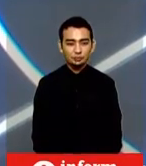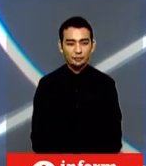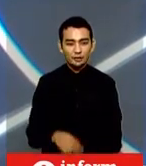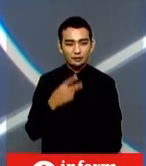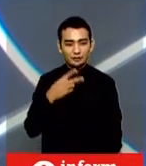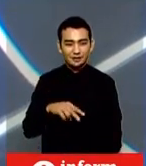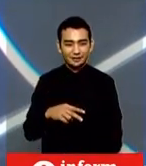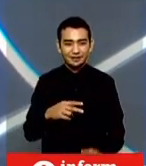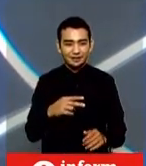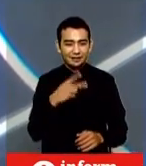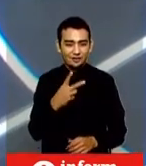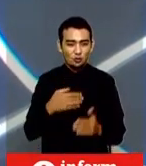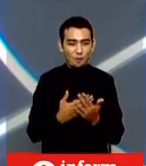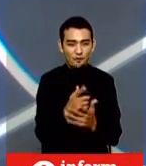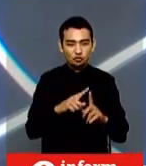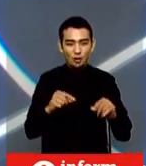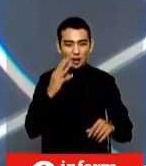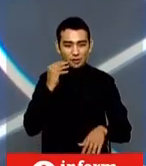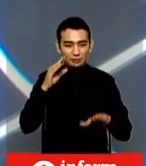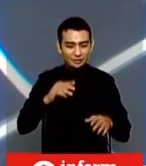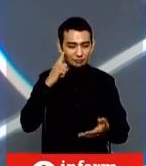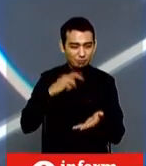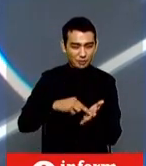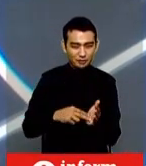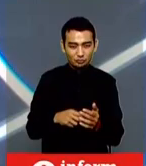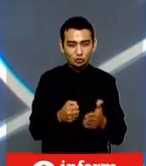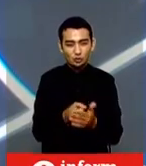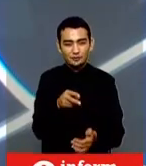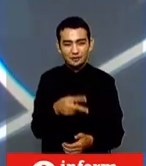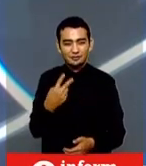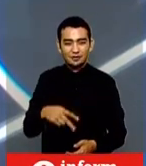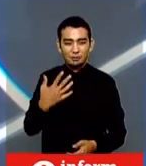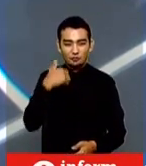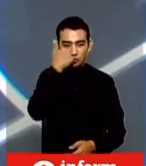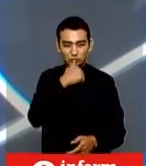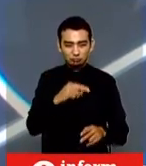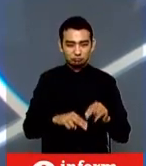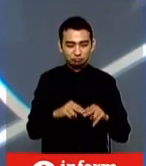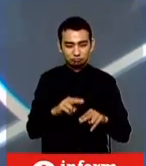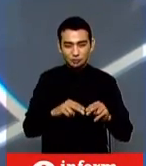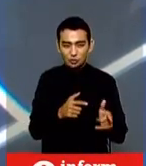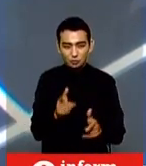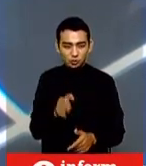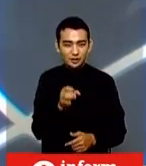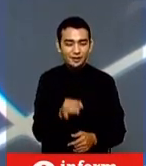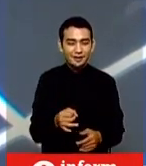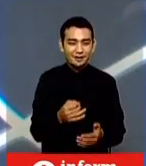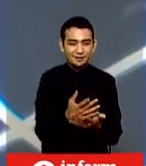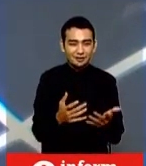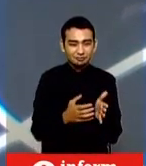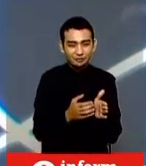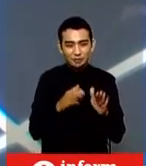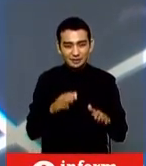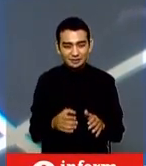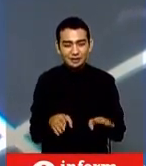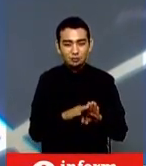22 новые школы планируют построить в Алматы до 2025 года. Тем самым вопрос трехсменных школ будет закрыт, а некоторые заведения